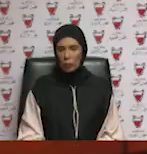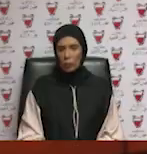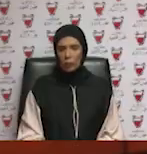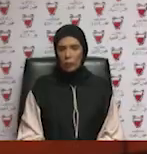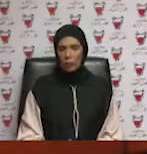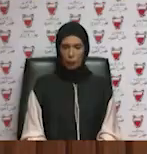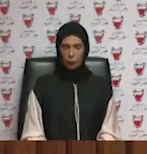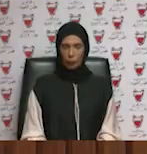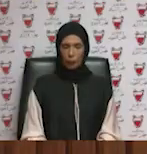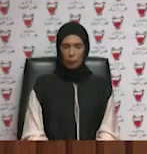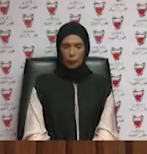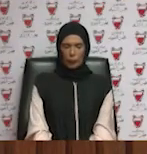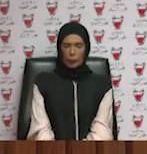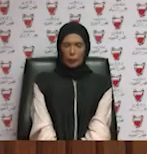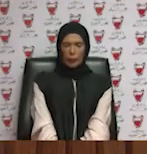خير.